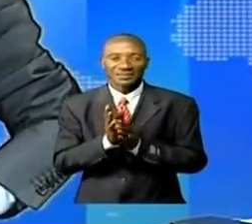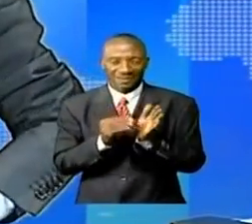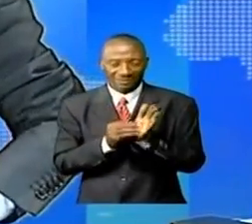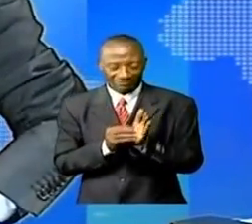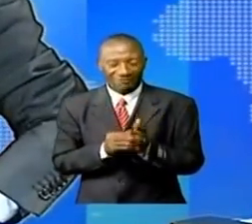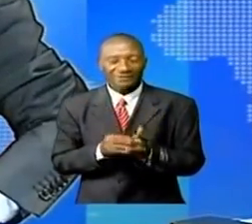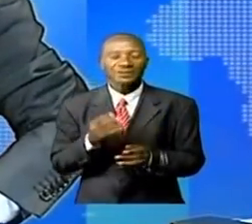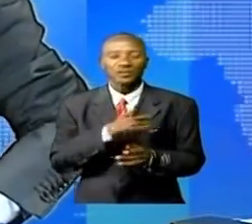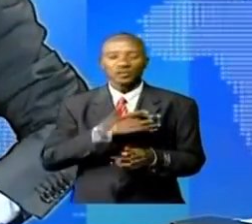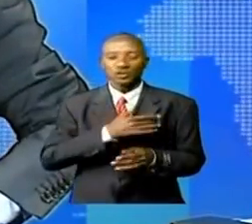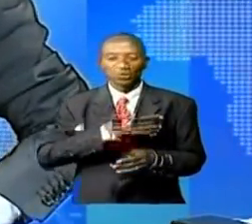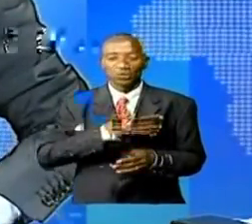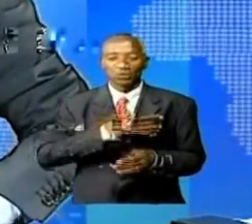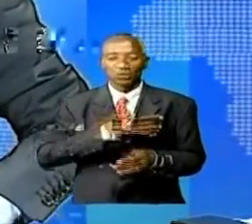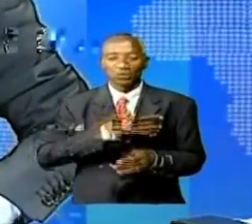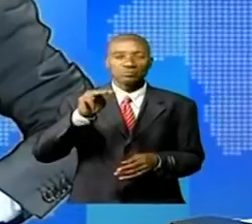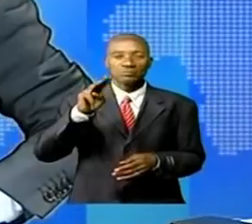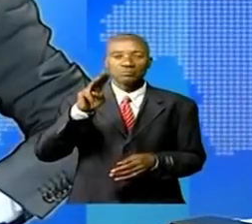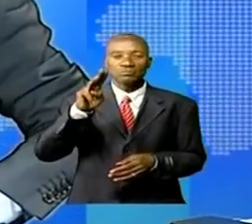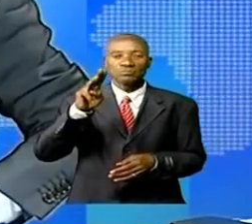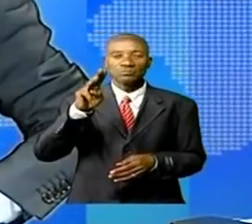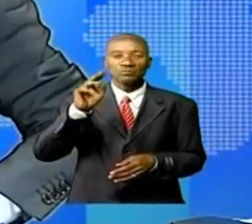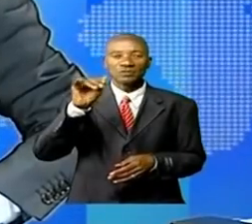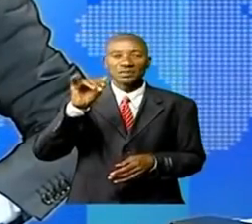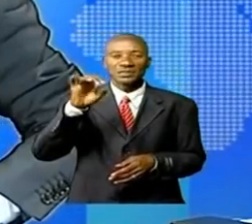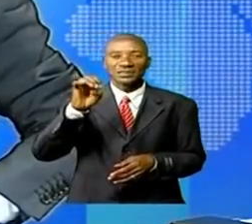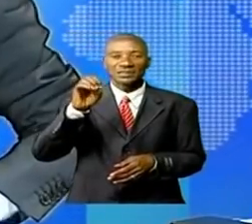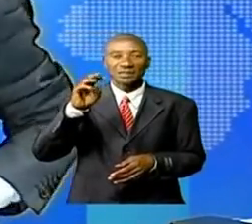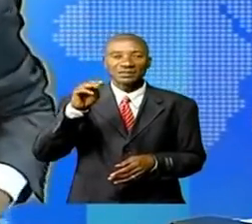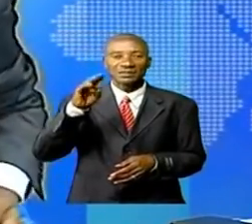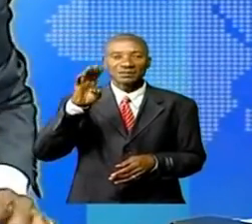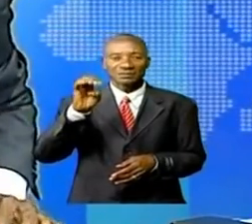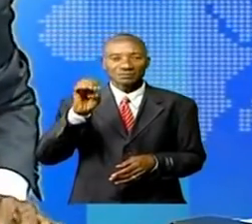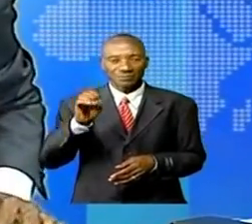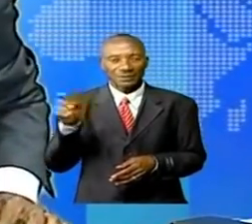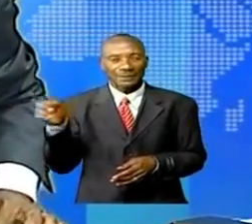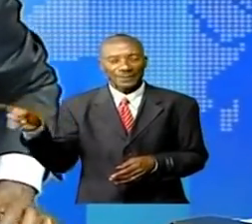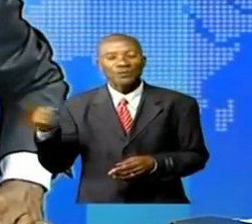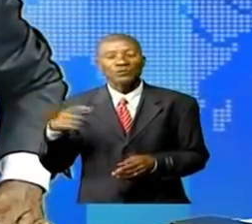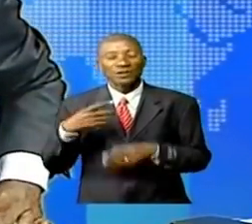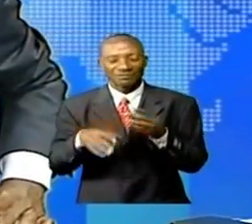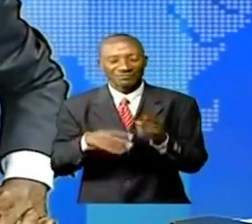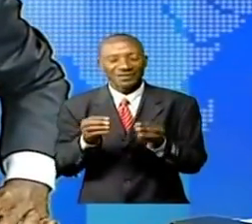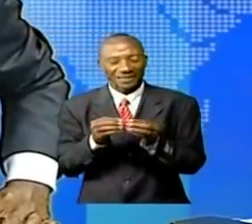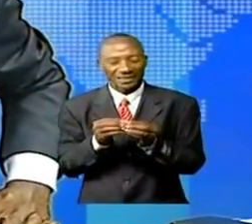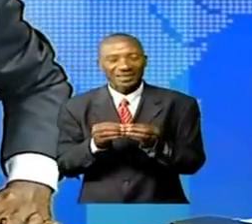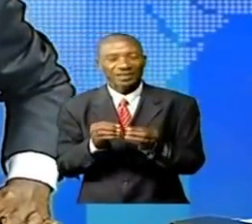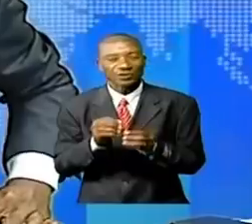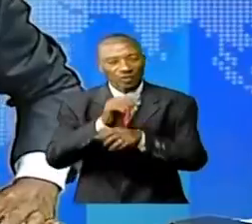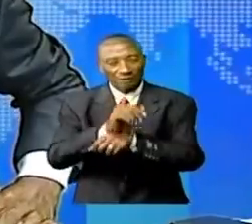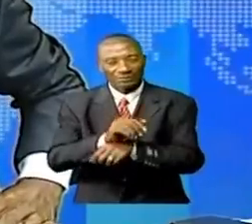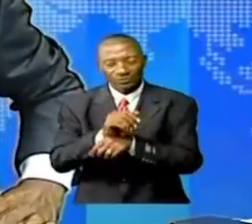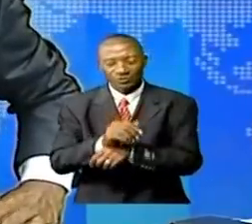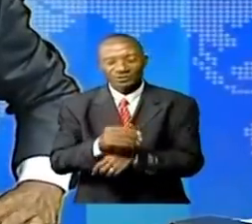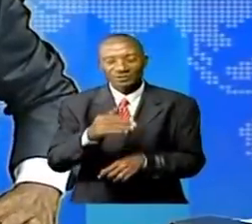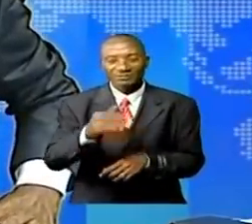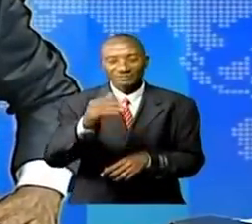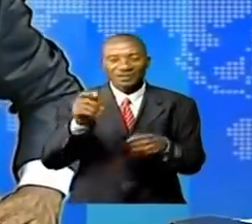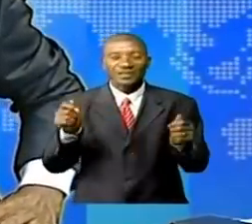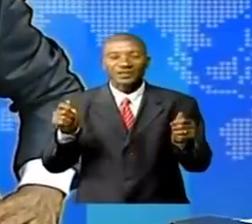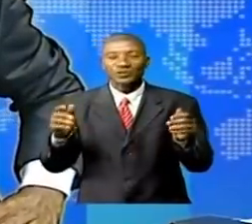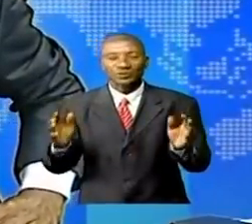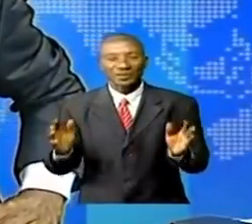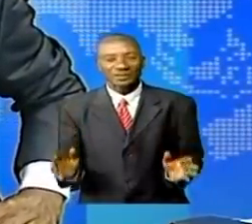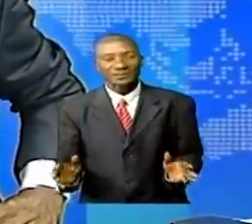Jean-Jacques Mouyembe-Kanfoum, a tenu la rencontre hebdomadaire avec la presse et tout a commencé par